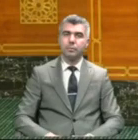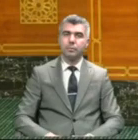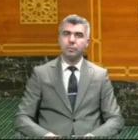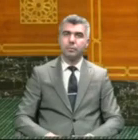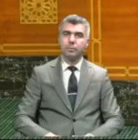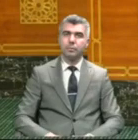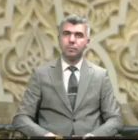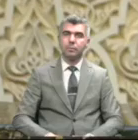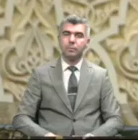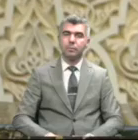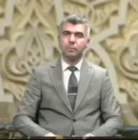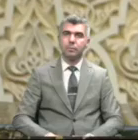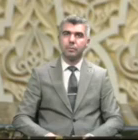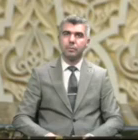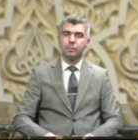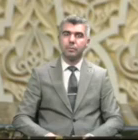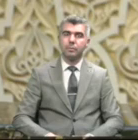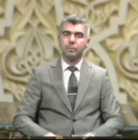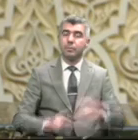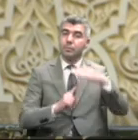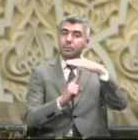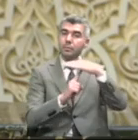حقيقيه يعني دستوريه